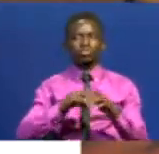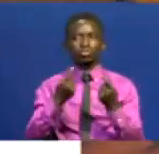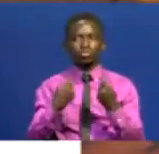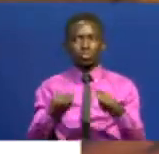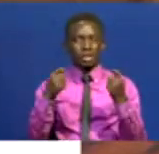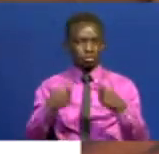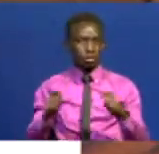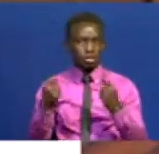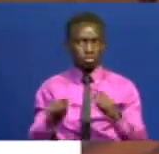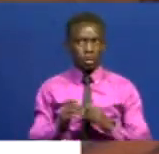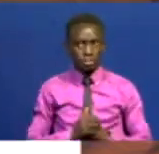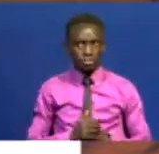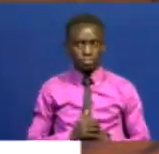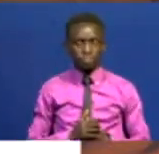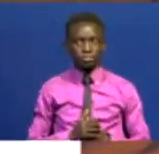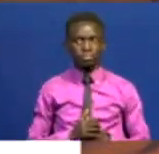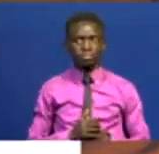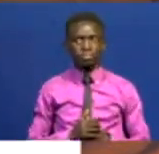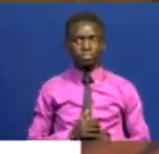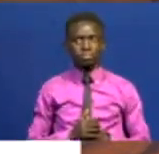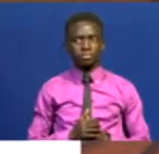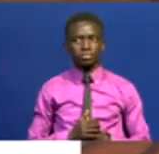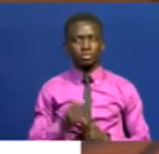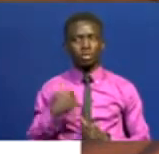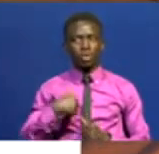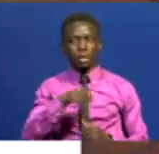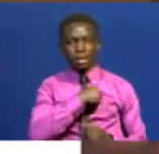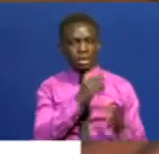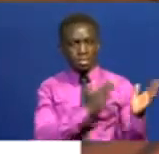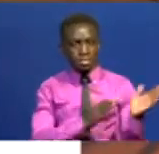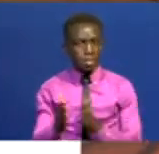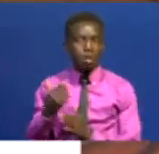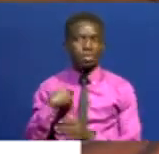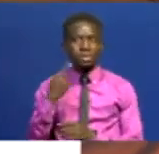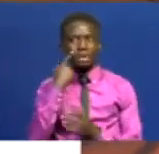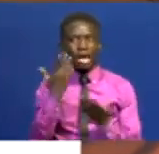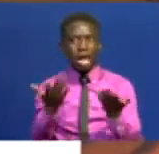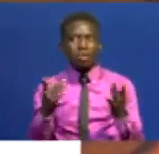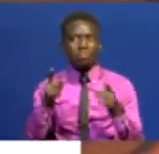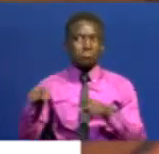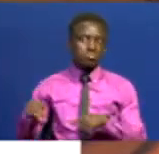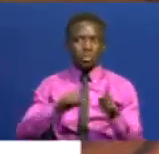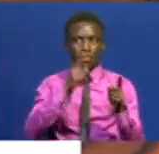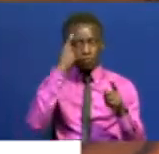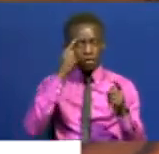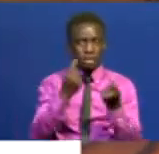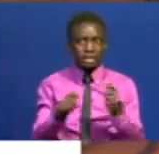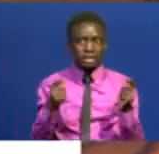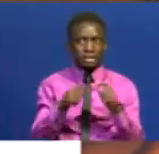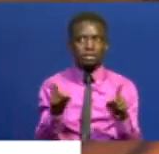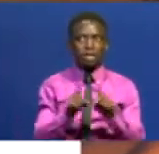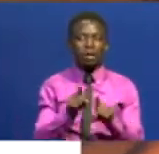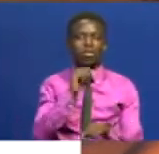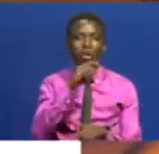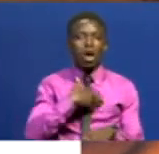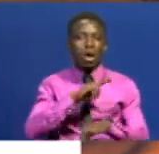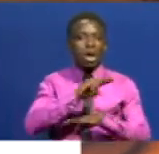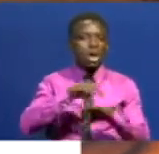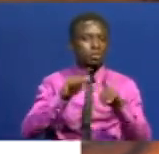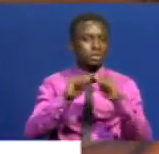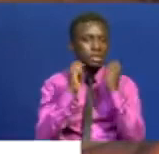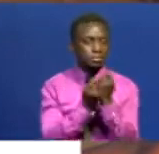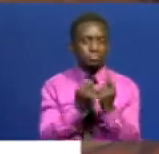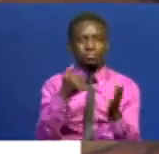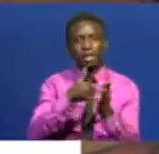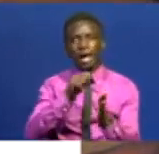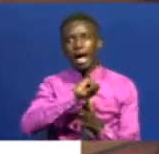Sha make arrangement tujue vile watapata trials katika hata kwa si national team katika clubs zingine zetu kubwa. Vile vile kuna vijana